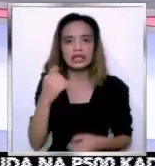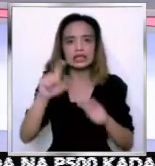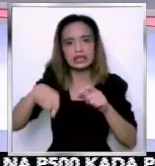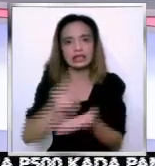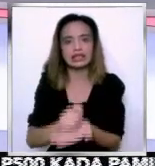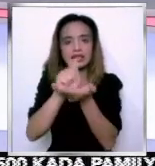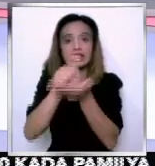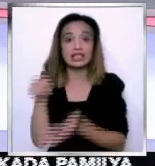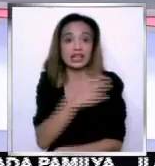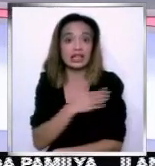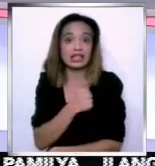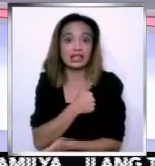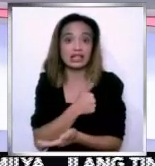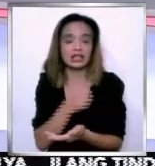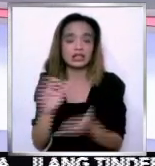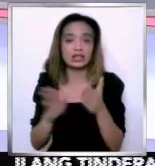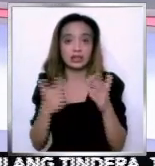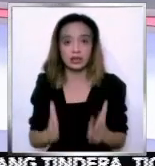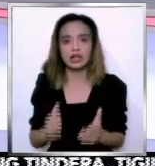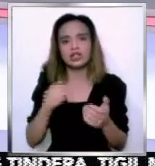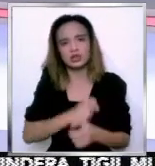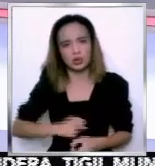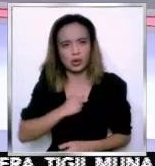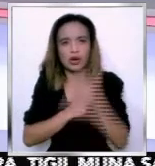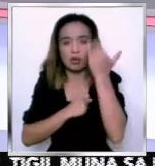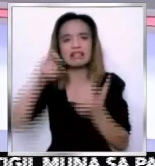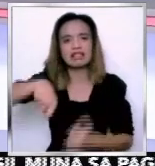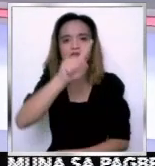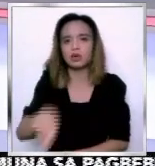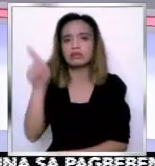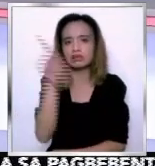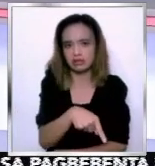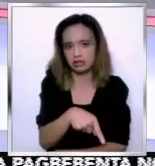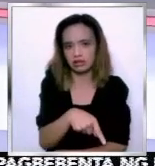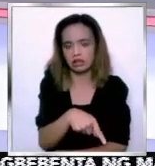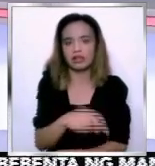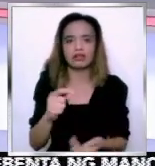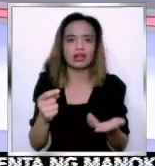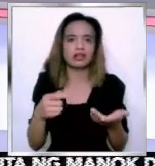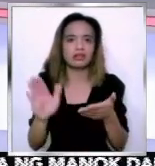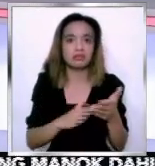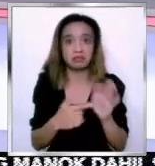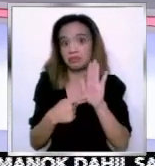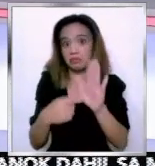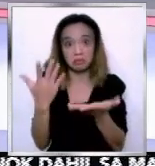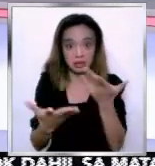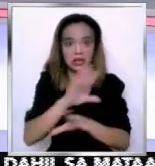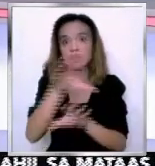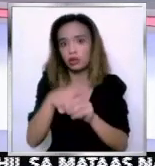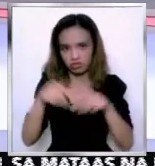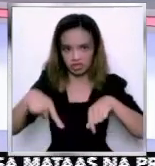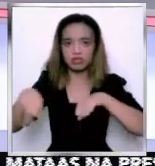sa kanyang mga fans dahil kailangan niyang mag-cancel ng upcoming shows at pwedeng posibleng kasama ang concert dito sa